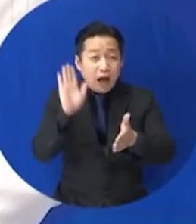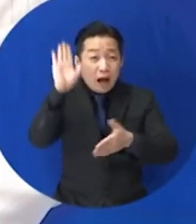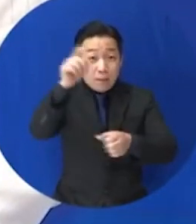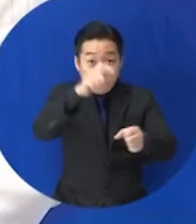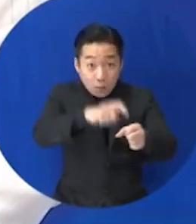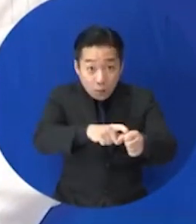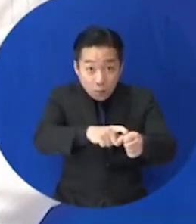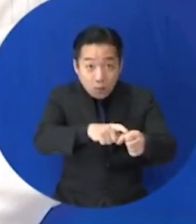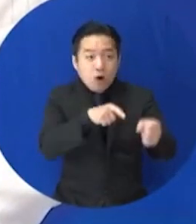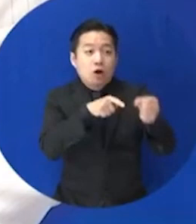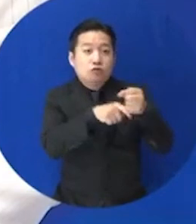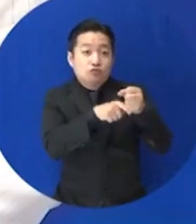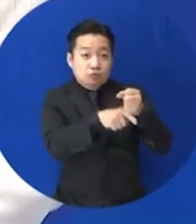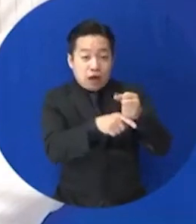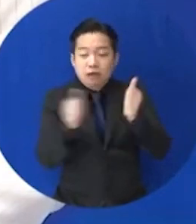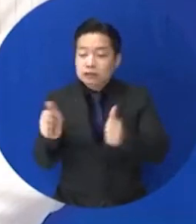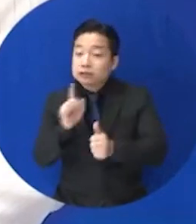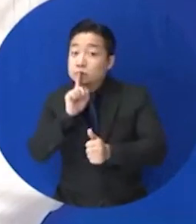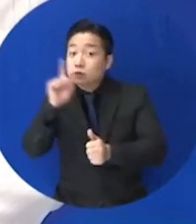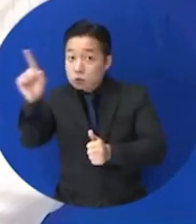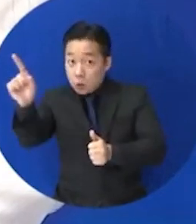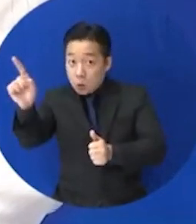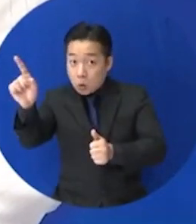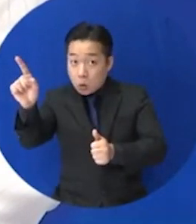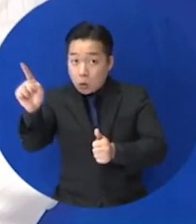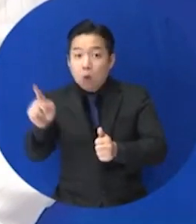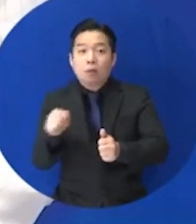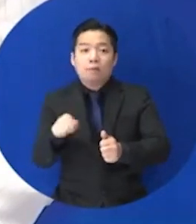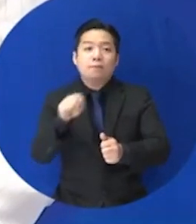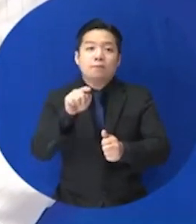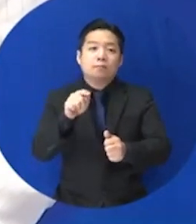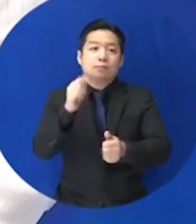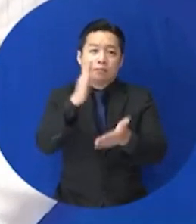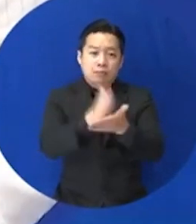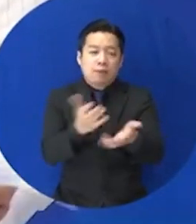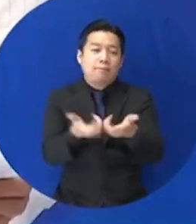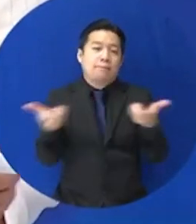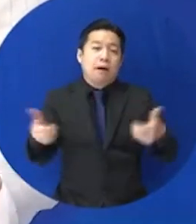당연히 기소를 목적으로 수사하는 걸 막아야 된다. 어떤 형태로든 간에. 그 뭐